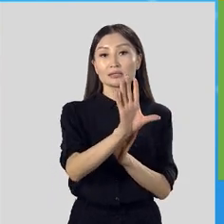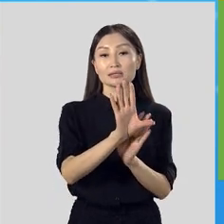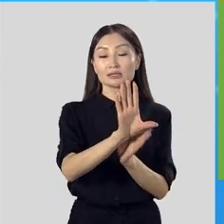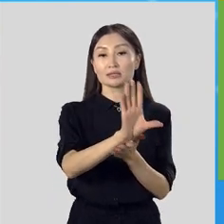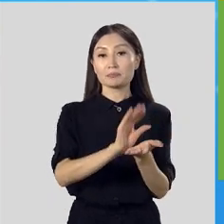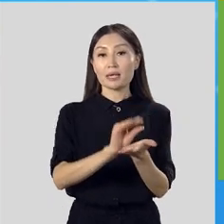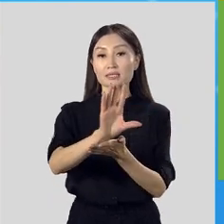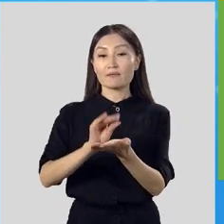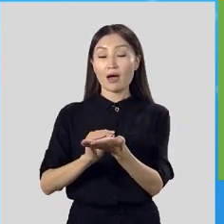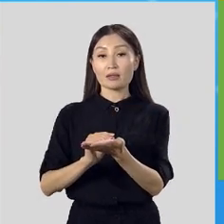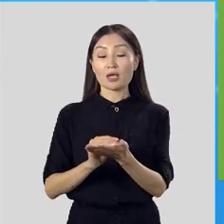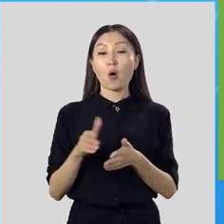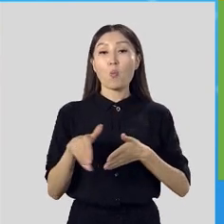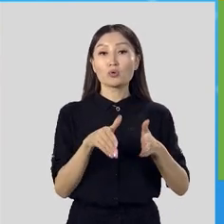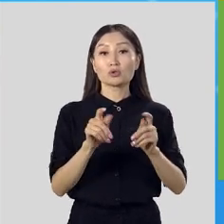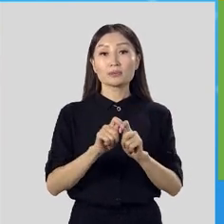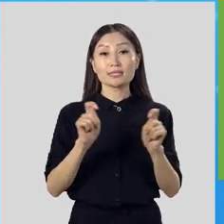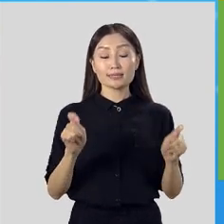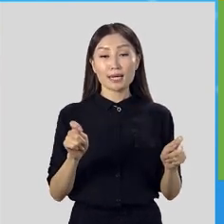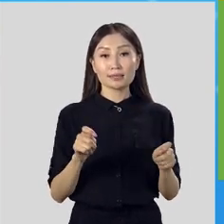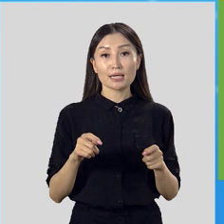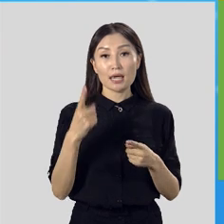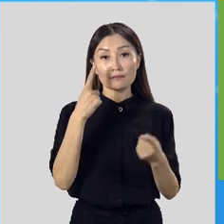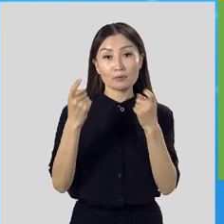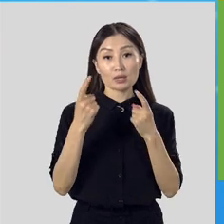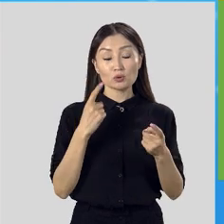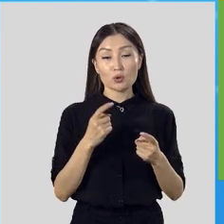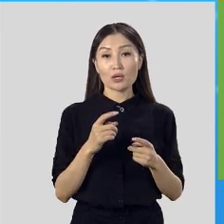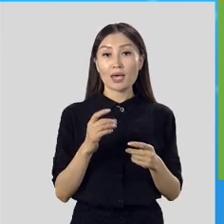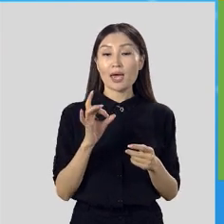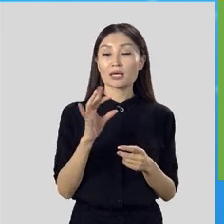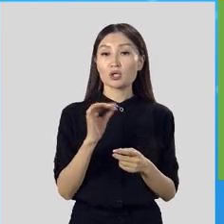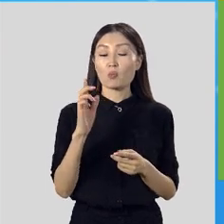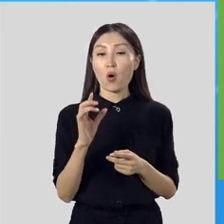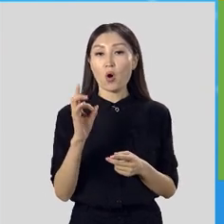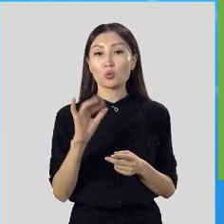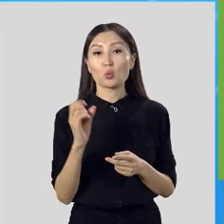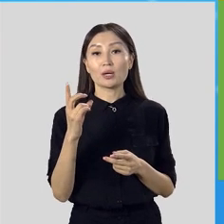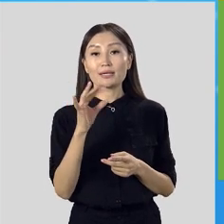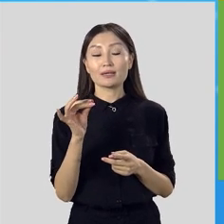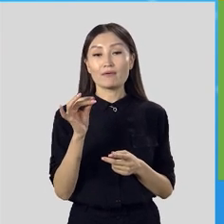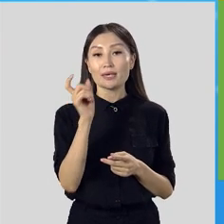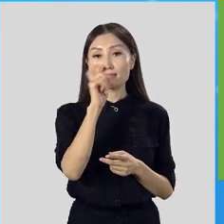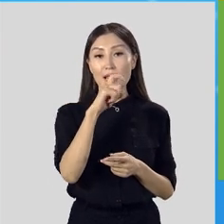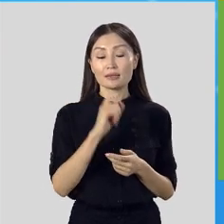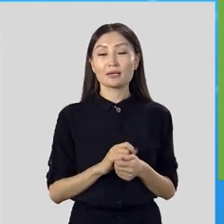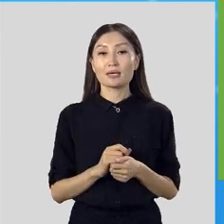генетической информации путем создания информационной рибонуклеиновой кислоты.